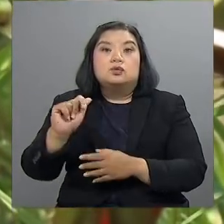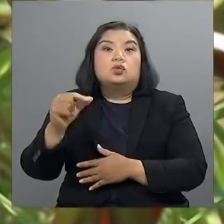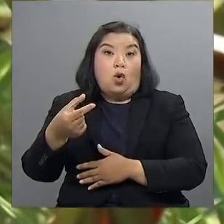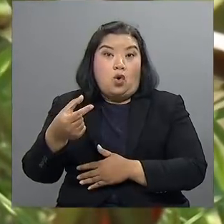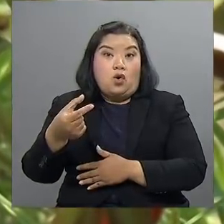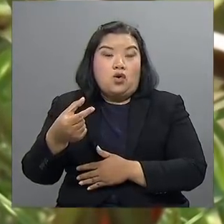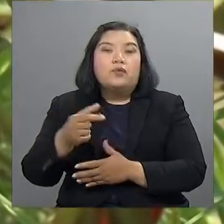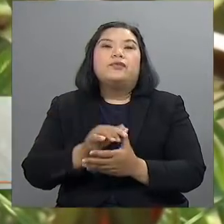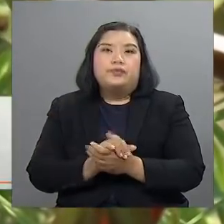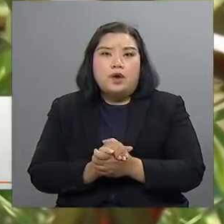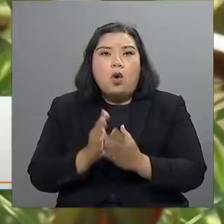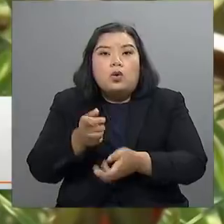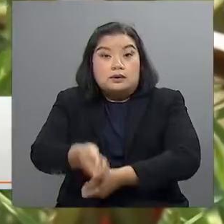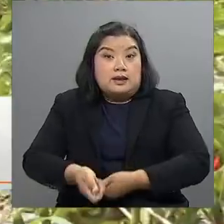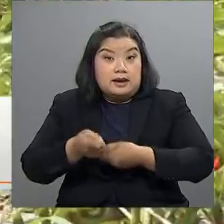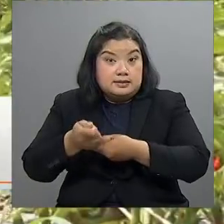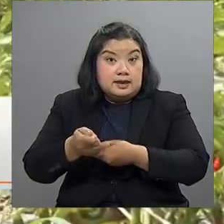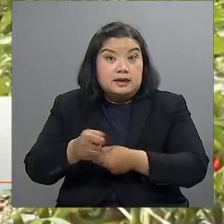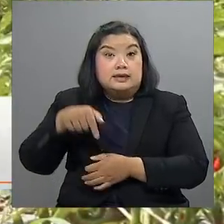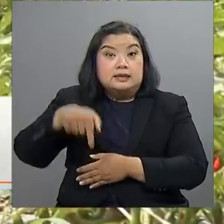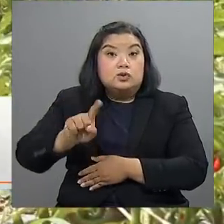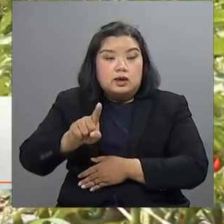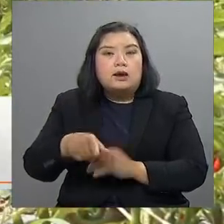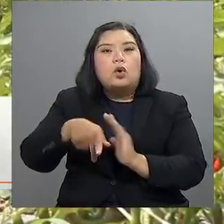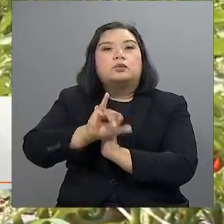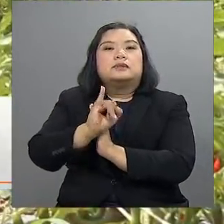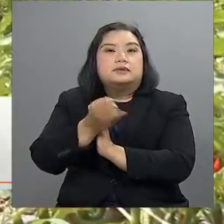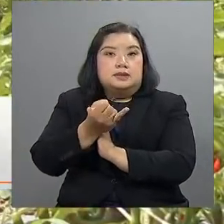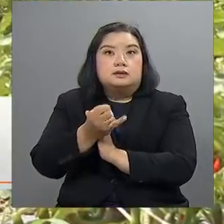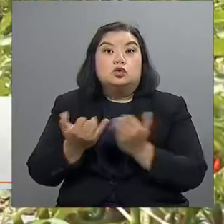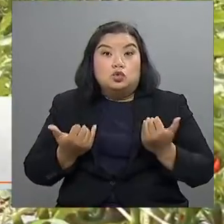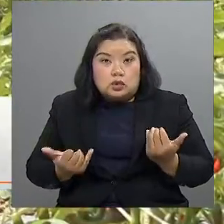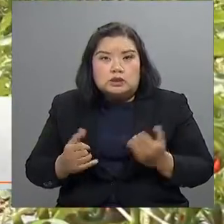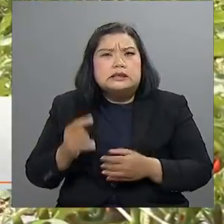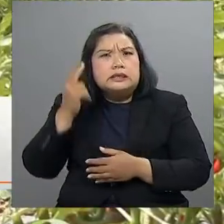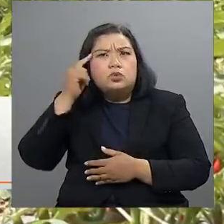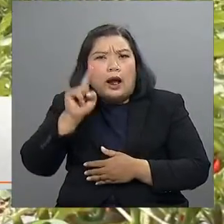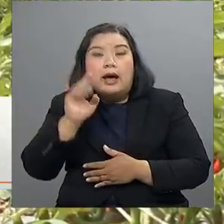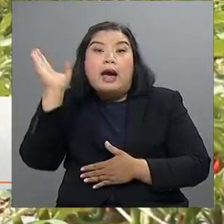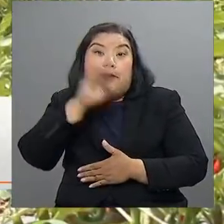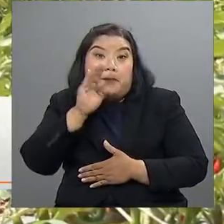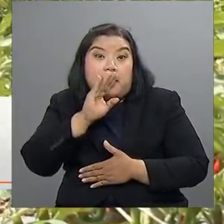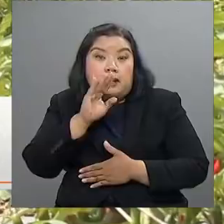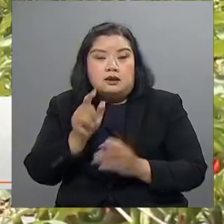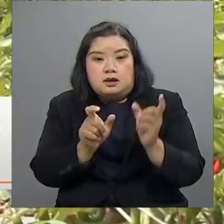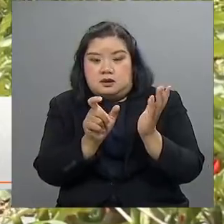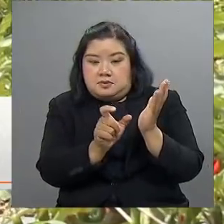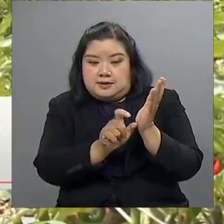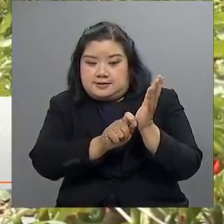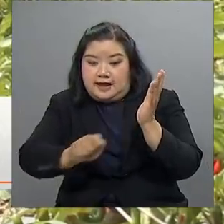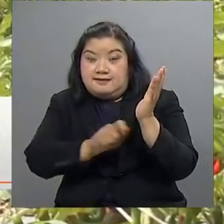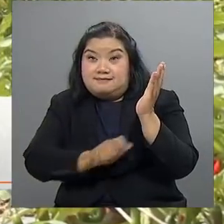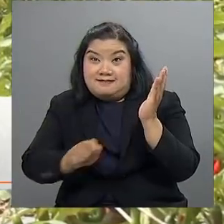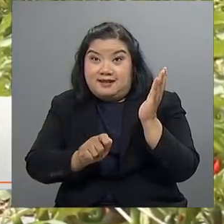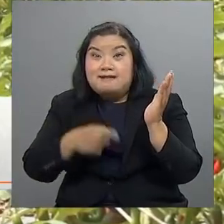เป็นเกษตรกรในพื้นที่จังหวัดพิจิตรครับที่กำลังเร่งเก็บเม็ดพริกสายพันธุ์แม่ปิงที่กำลังให้ผลผลิตสีแดงสดเต็ม